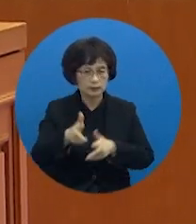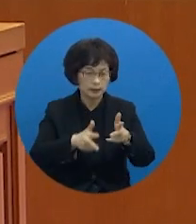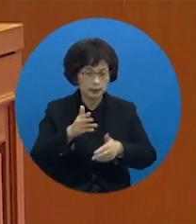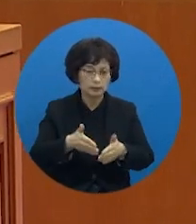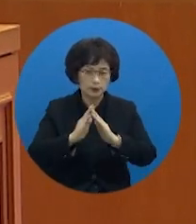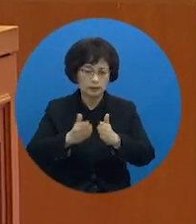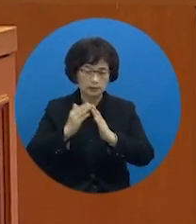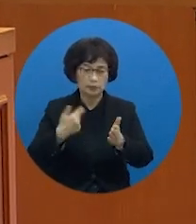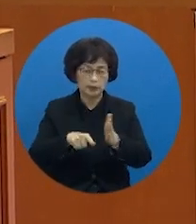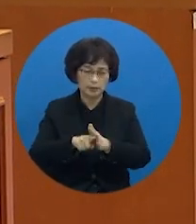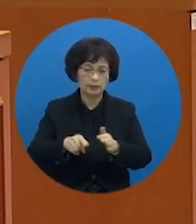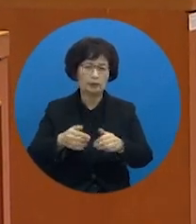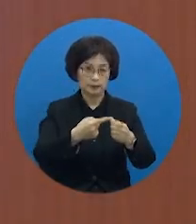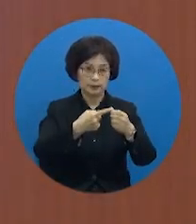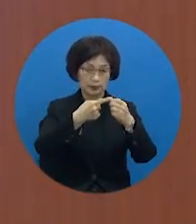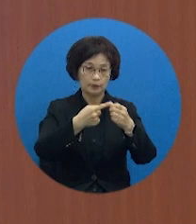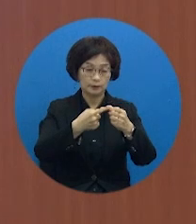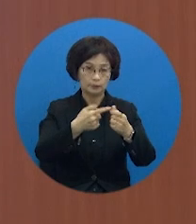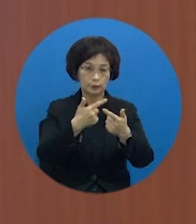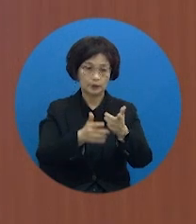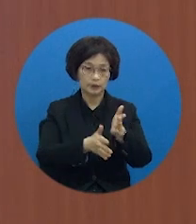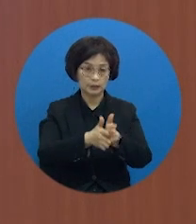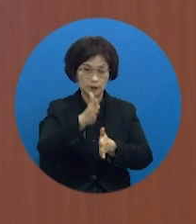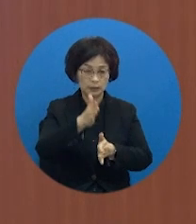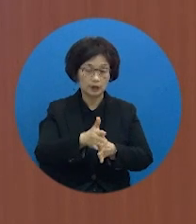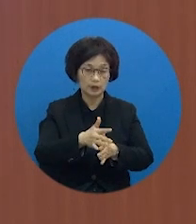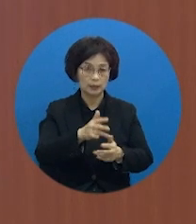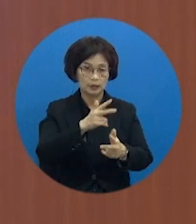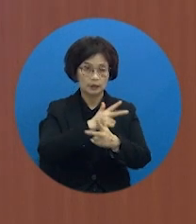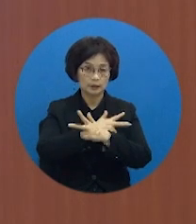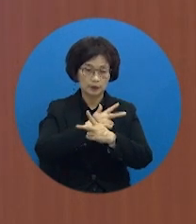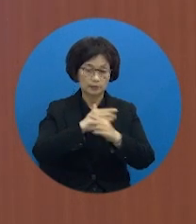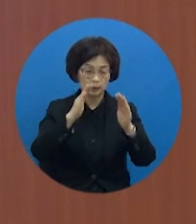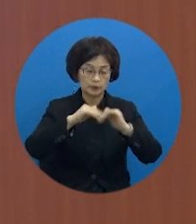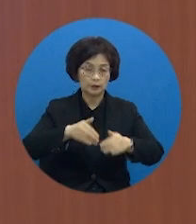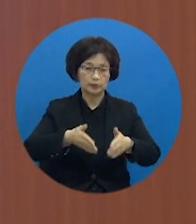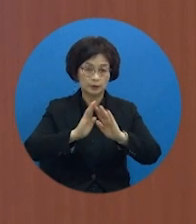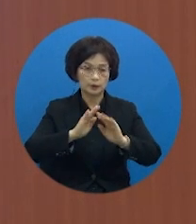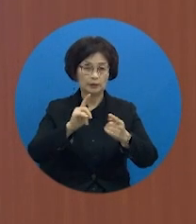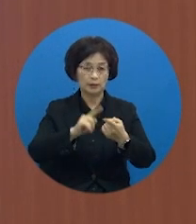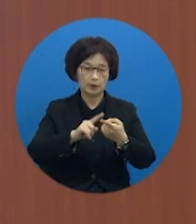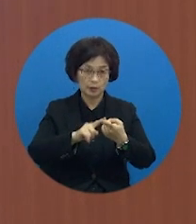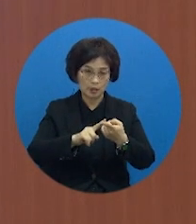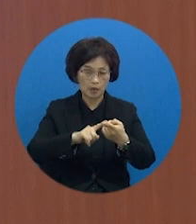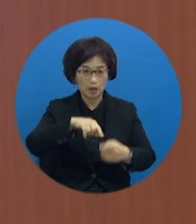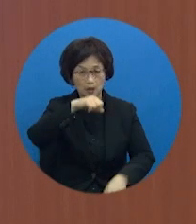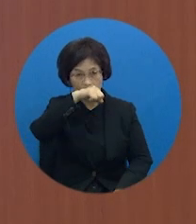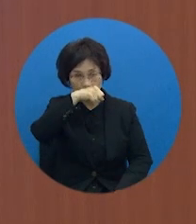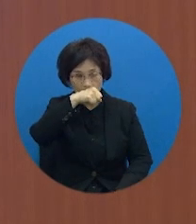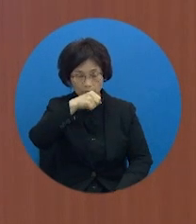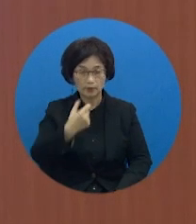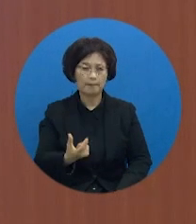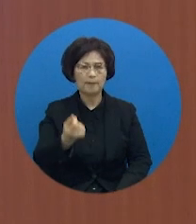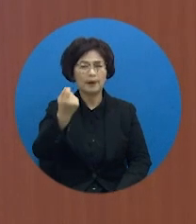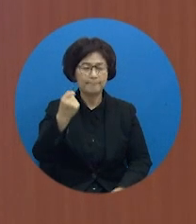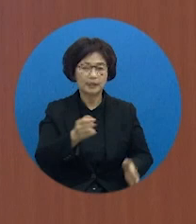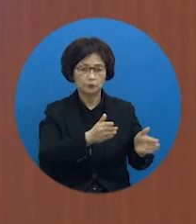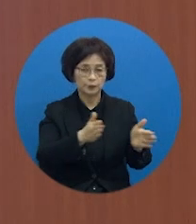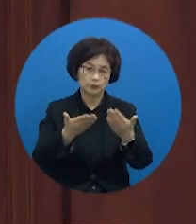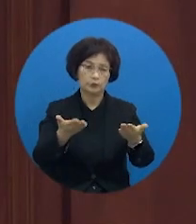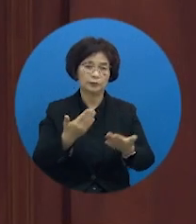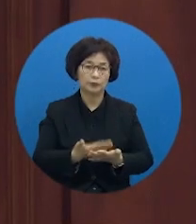적극적으로 도와주십시오. 부산시는 사직 야구장 재건축에 대한 원활한 재원 조달 방안을 조속히 마련해